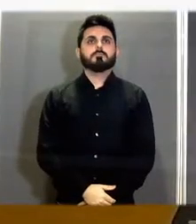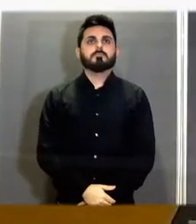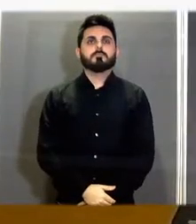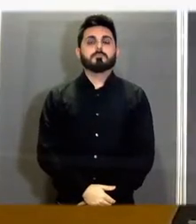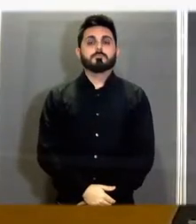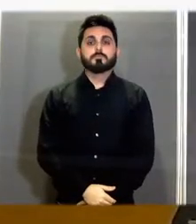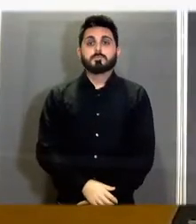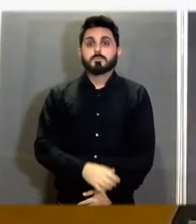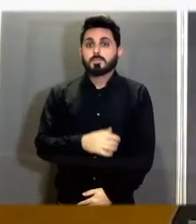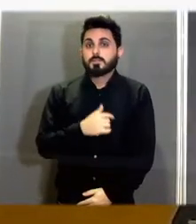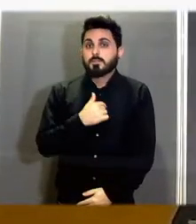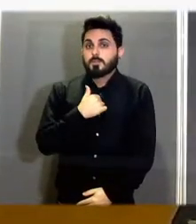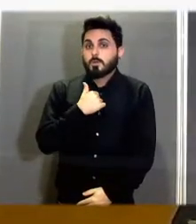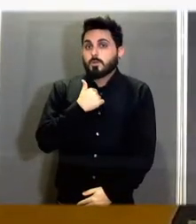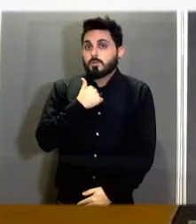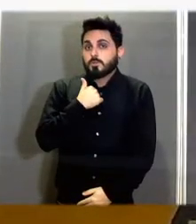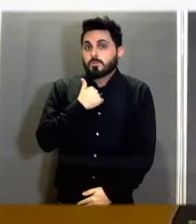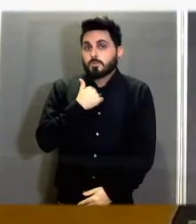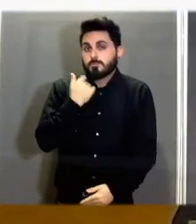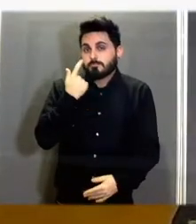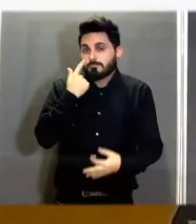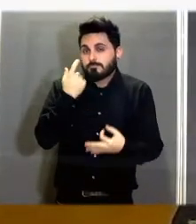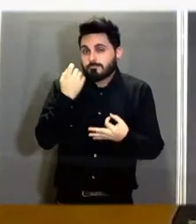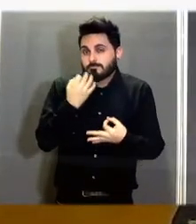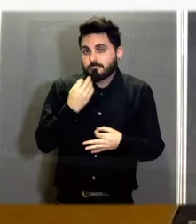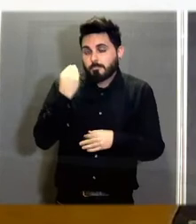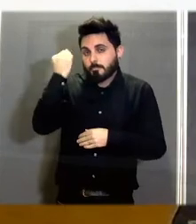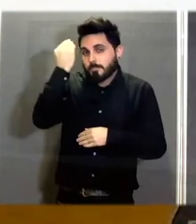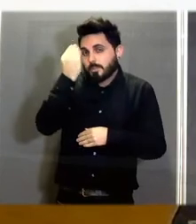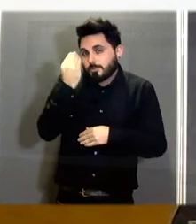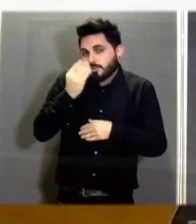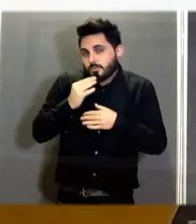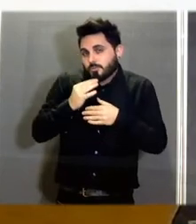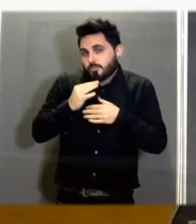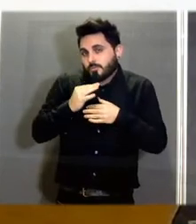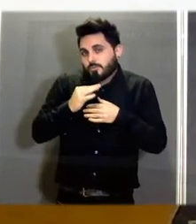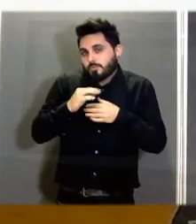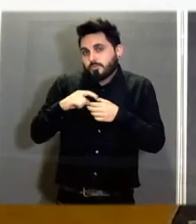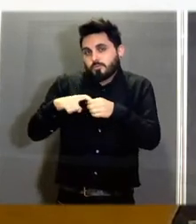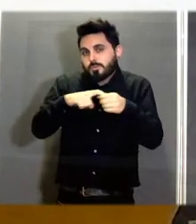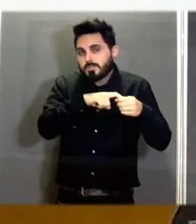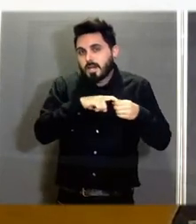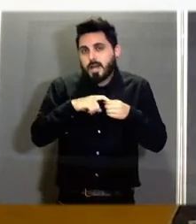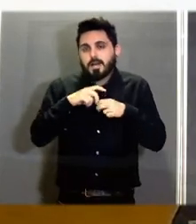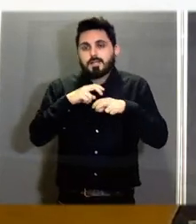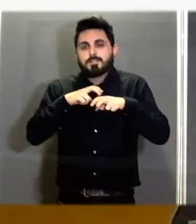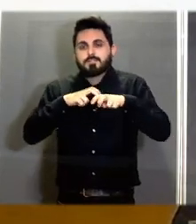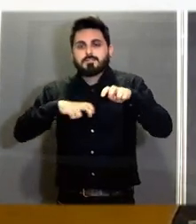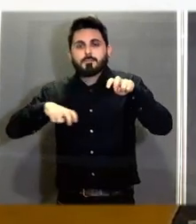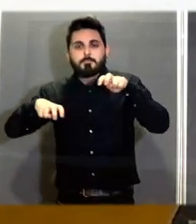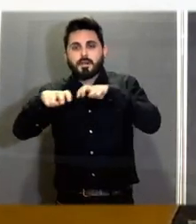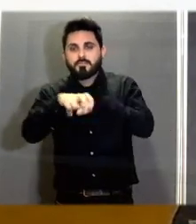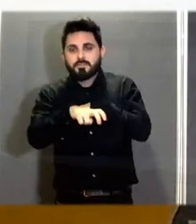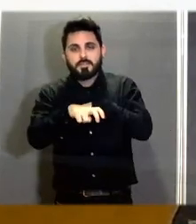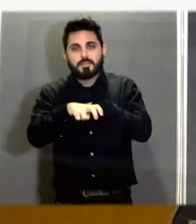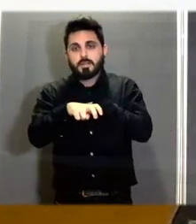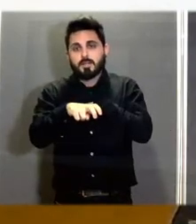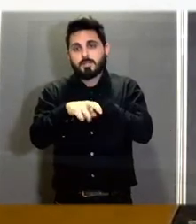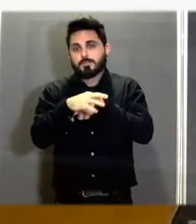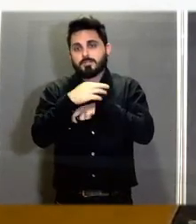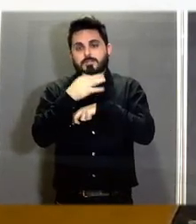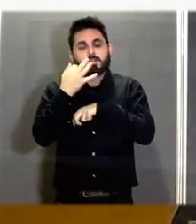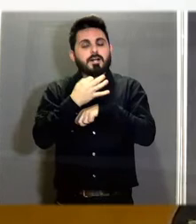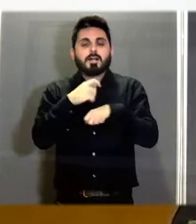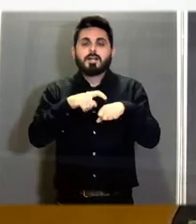Jo crec que és... Mira, la solidaritat i l'empatia és el que ens ha de